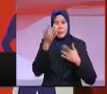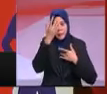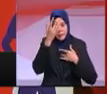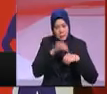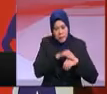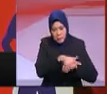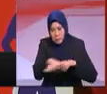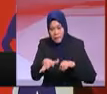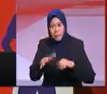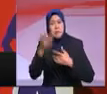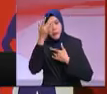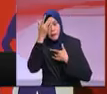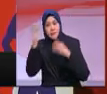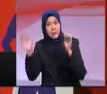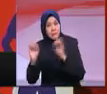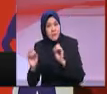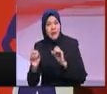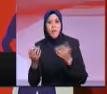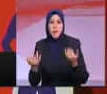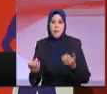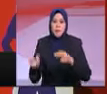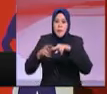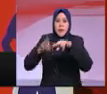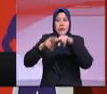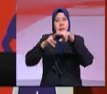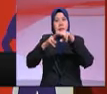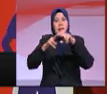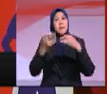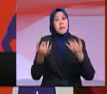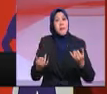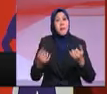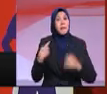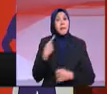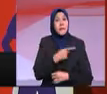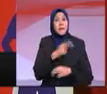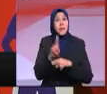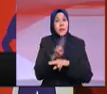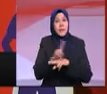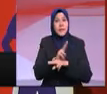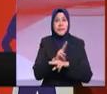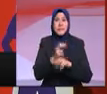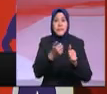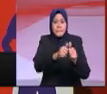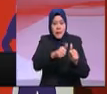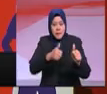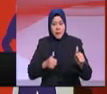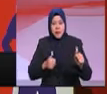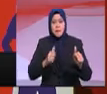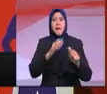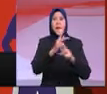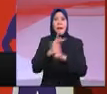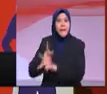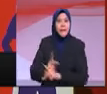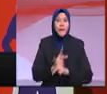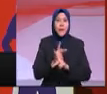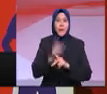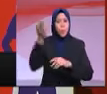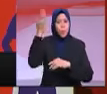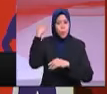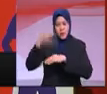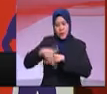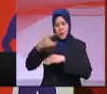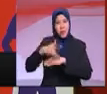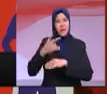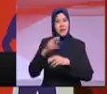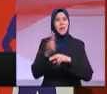sebagainya meningkat. Dan kita menggunakan strategi iaitu pencegahan dan kawalan. Daripada peringkat awal lagi kita menggunakan